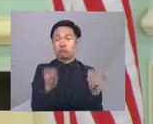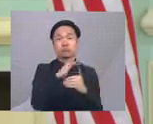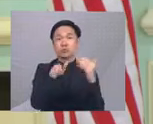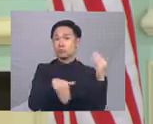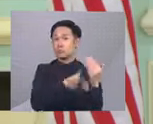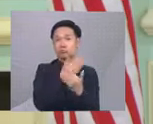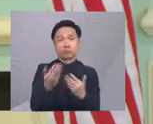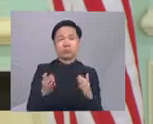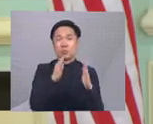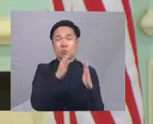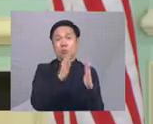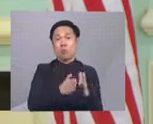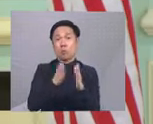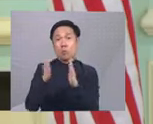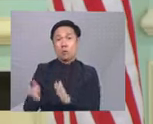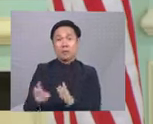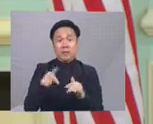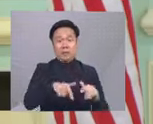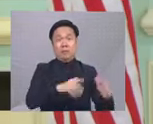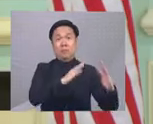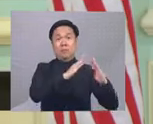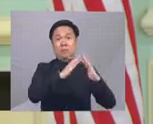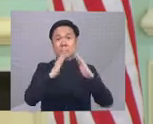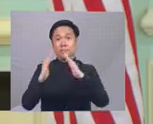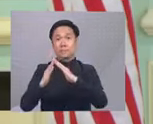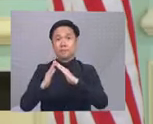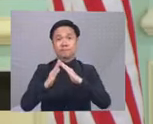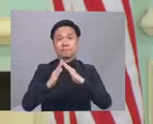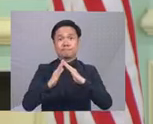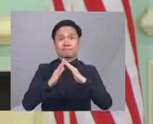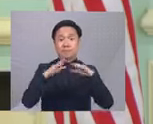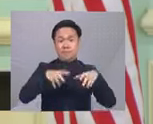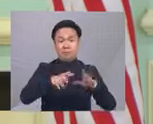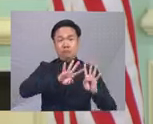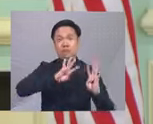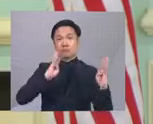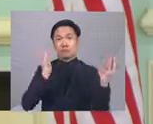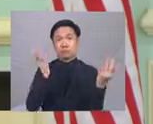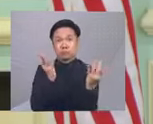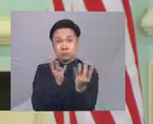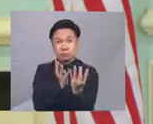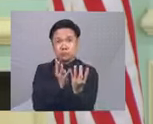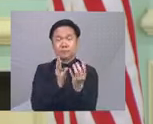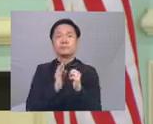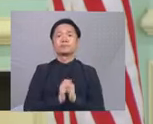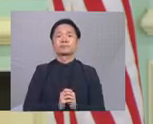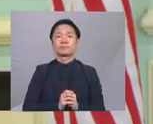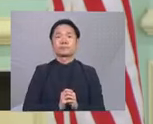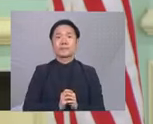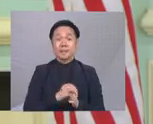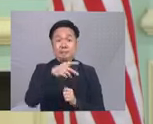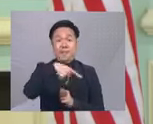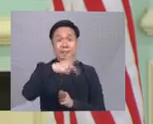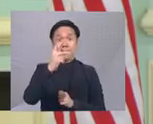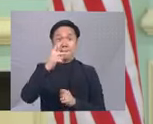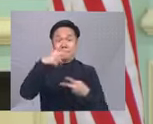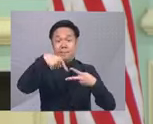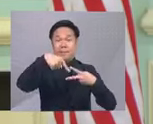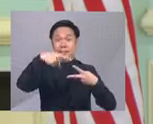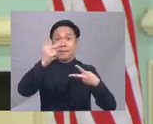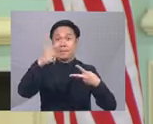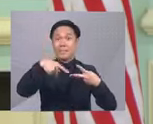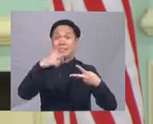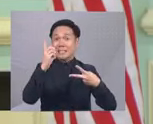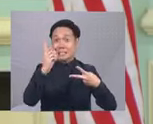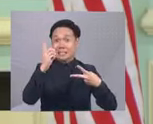penduduk yang berada di dalam kawasan yang di apa nama lockdown tersebut, di PKPD tersebut. Cuma